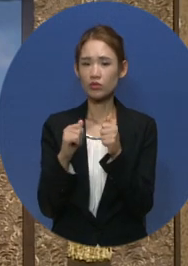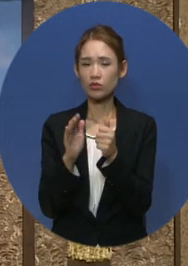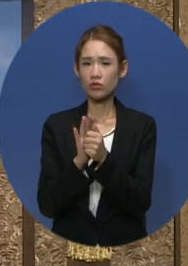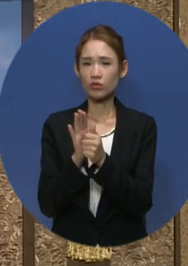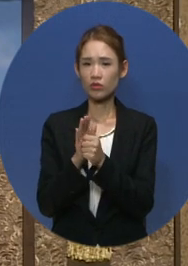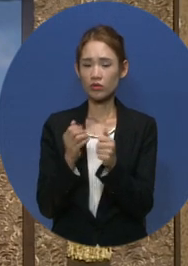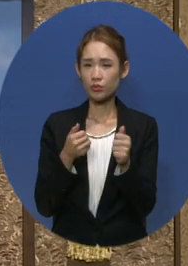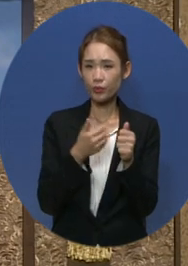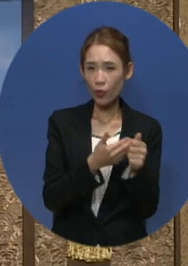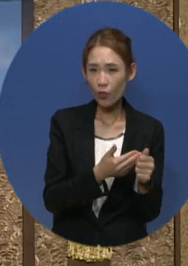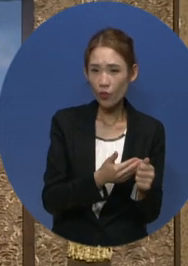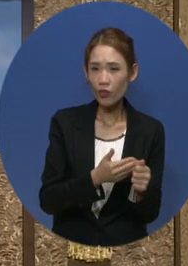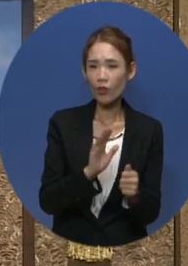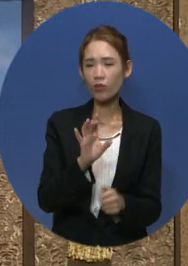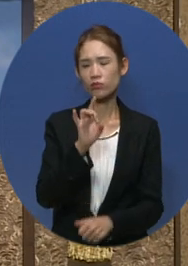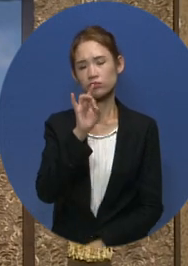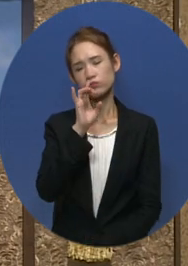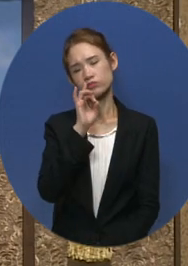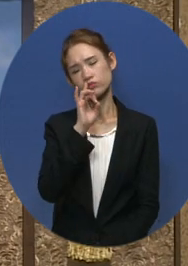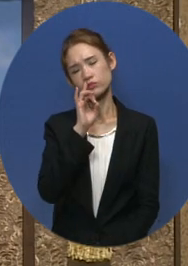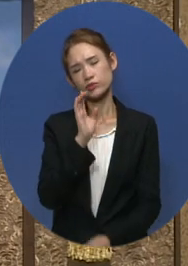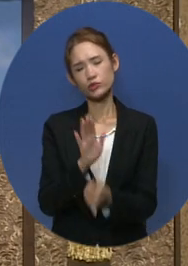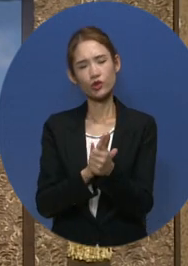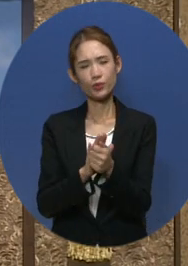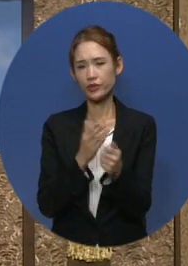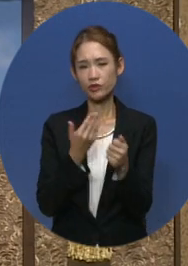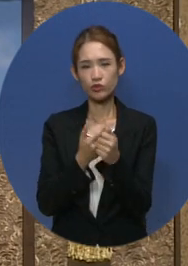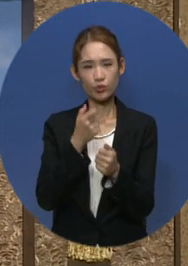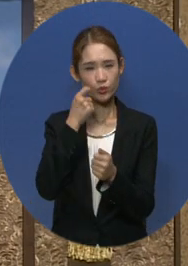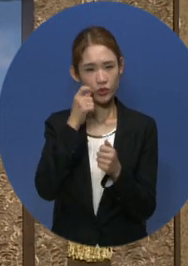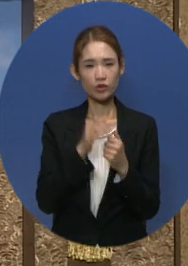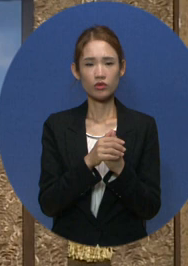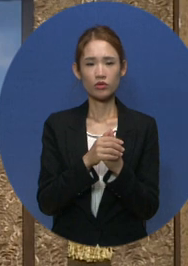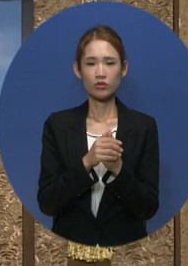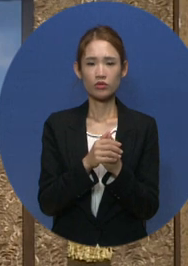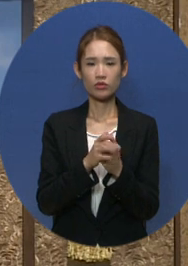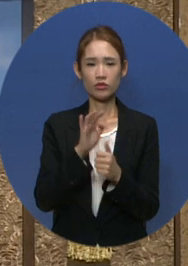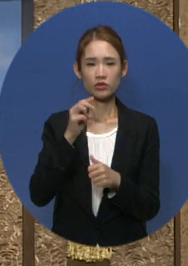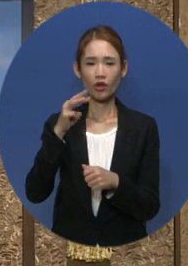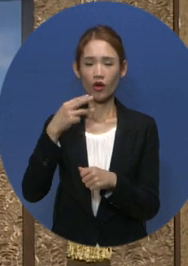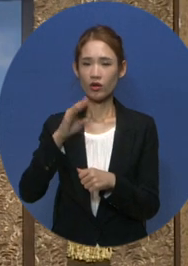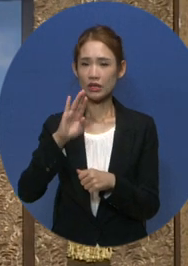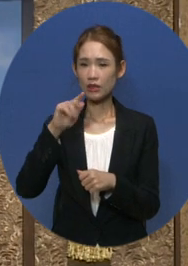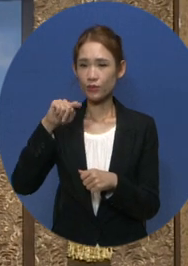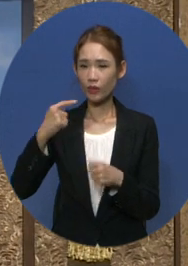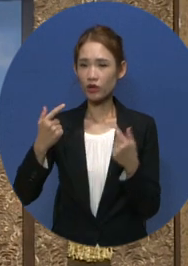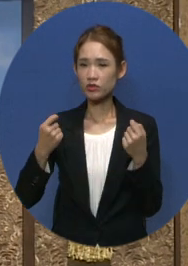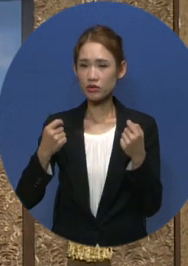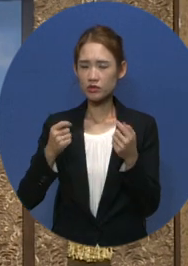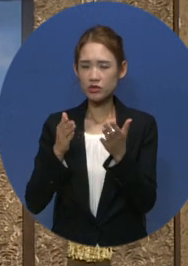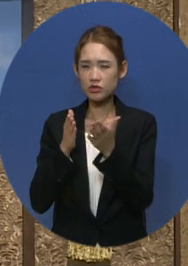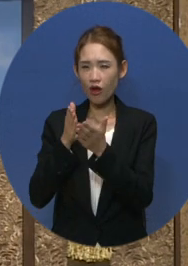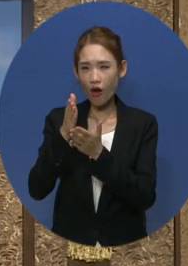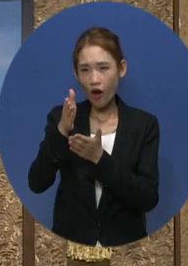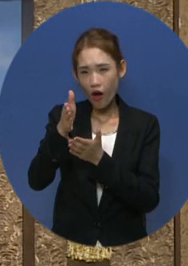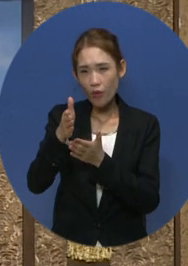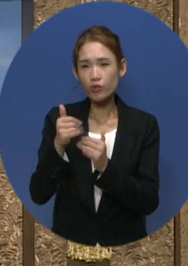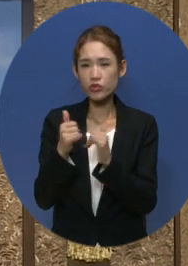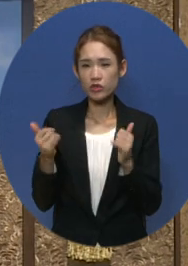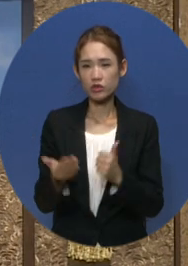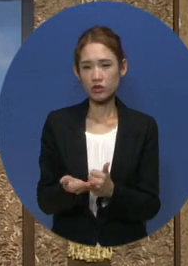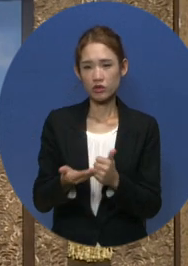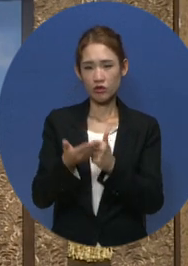지원사 보내갖고는 안 됩니다. 그분들 서비스 할 수 없어요. 그래서 정말 설립안과 같은 네. 그런 전문 인력을 양성해야